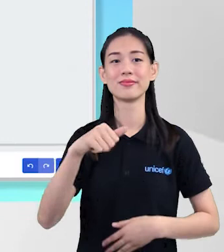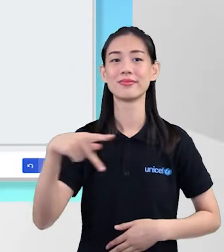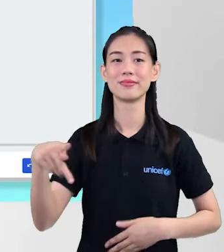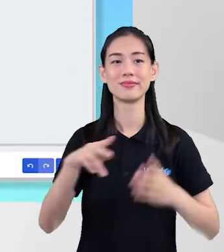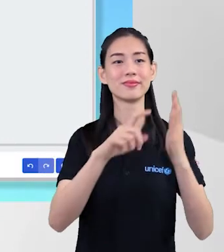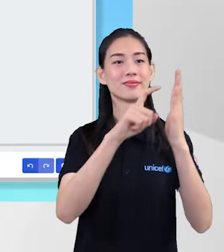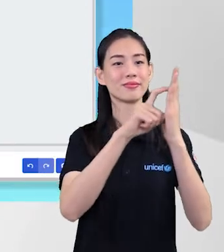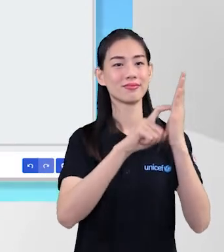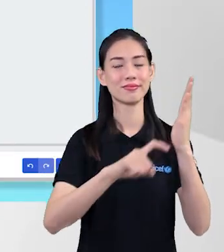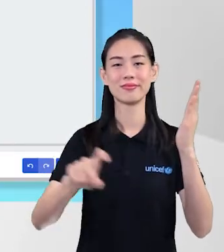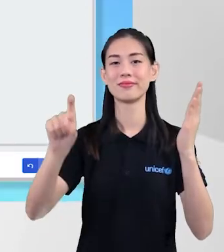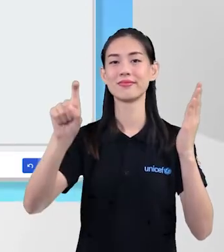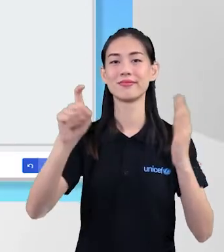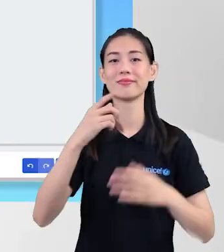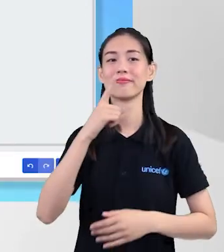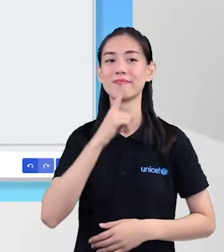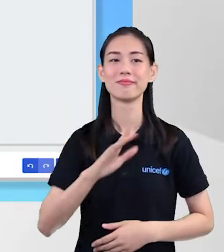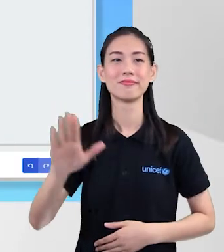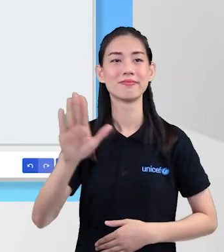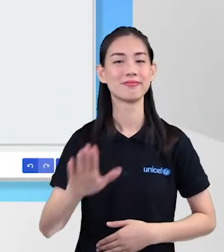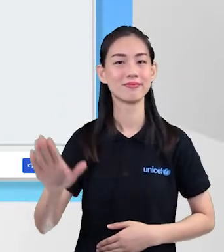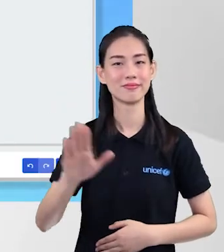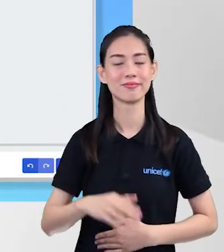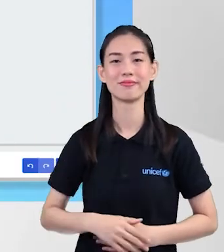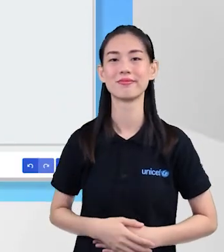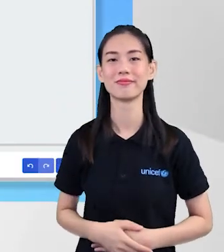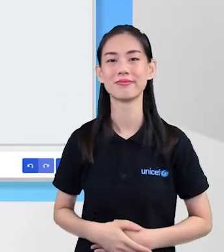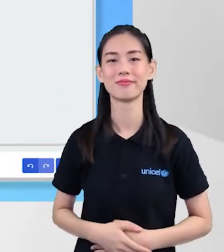Pada perisian make code, tekanan tarik block on pin press.